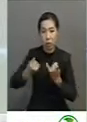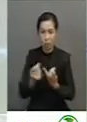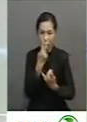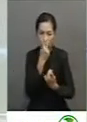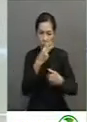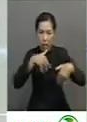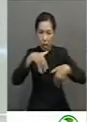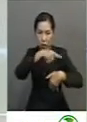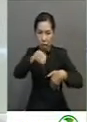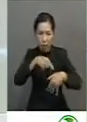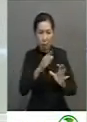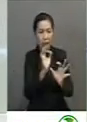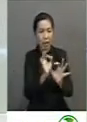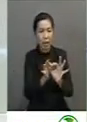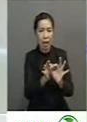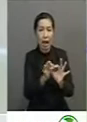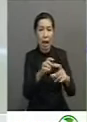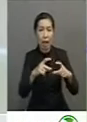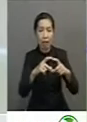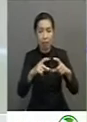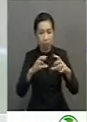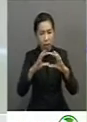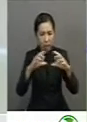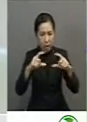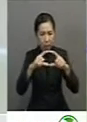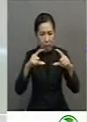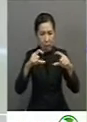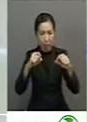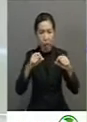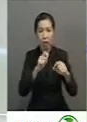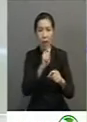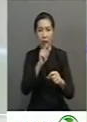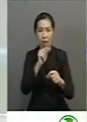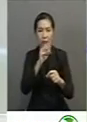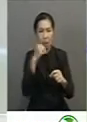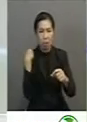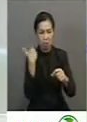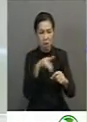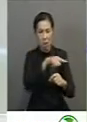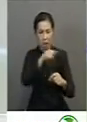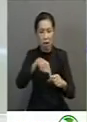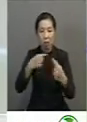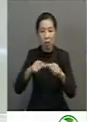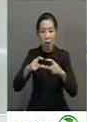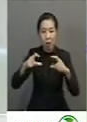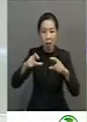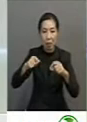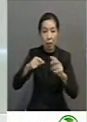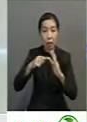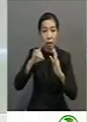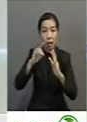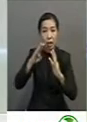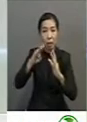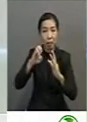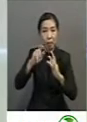ที่มีบัตรเดบิตอยู่แล้วประมาณ 54-55 ล้านบาทแต่การใช้งานของบัตรเดบิตที่